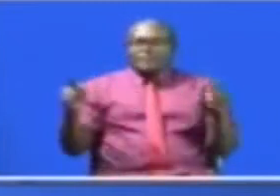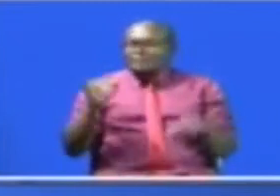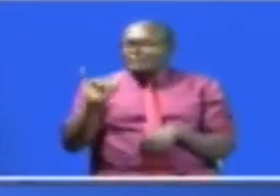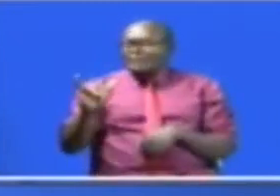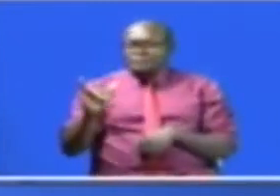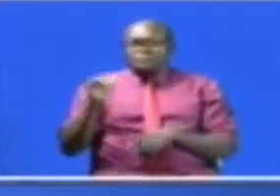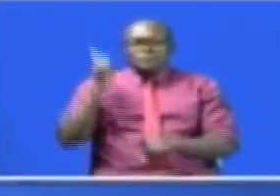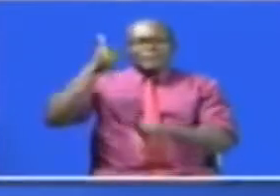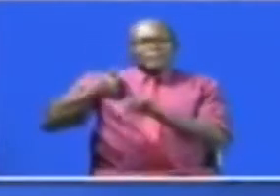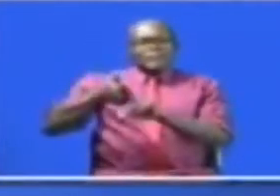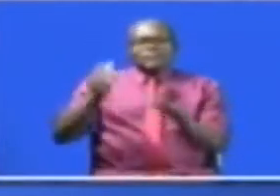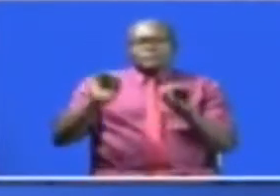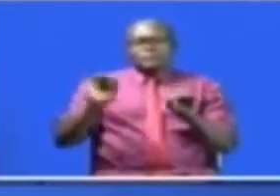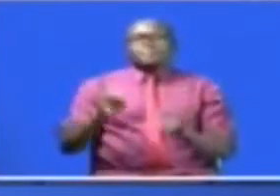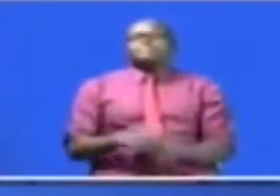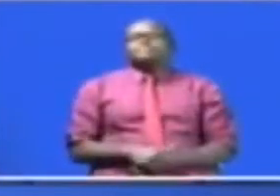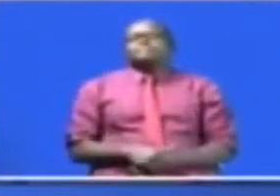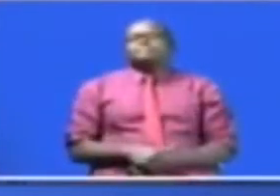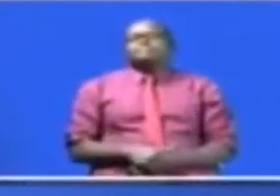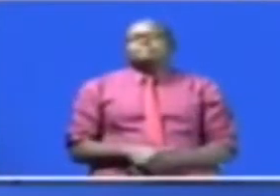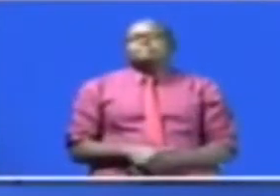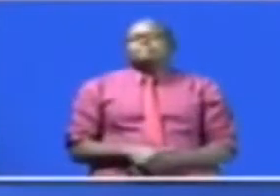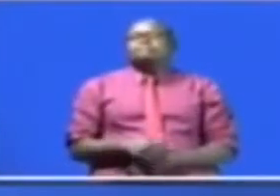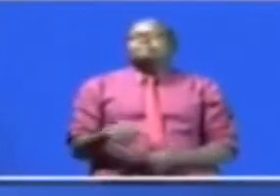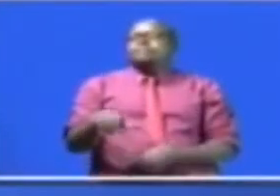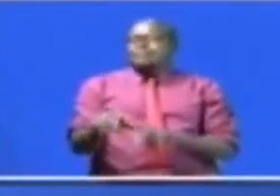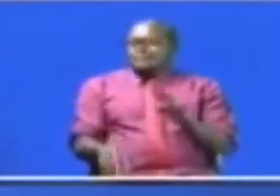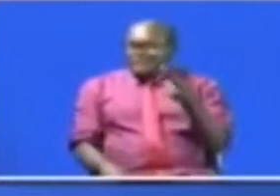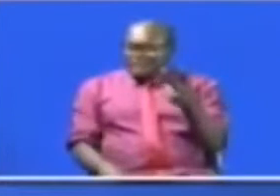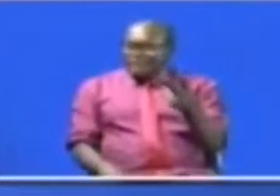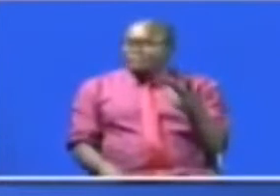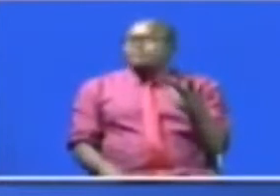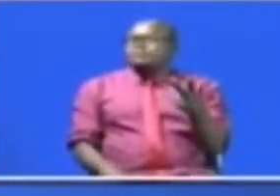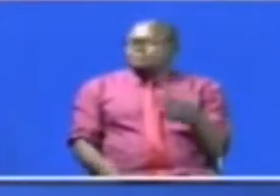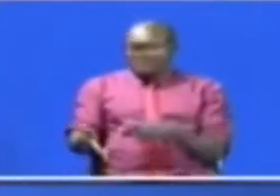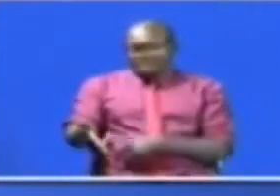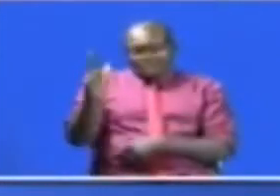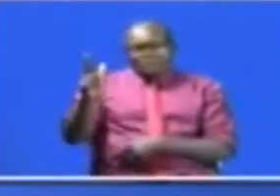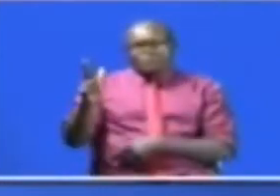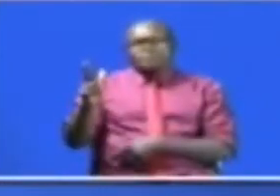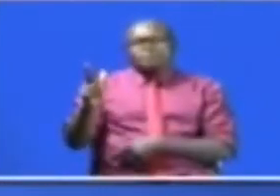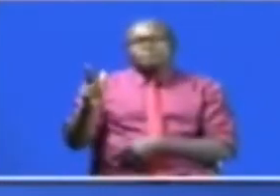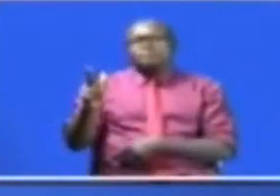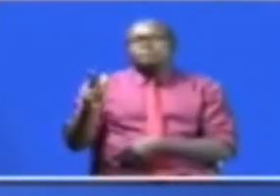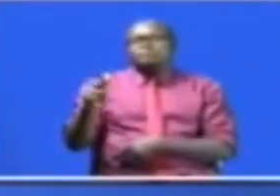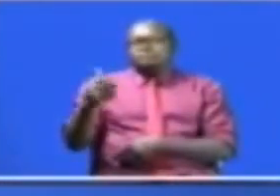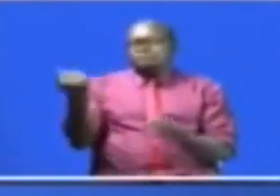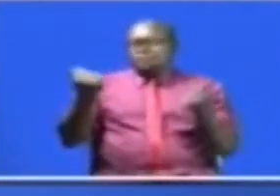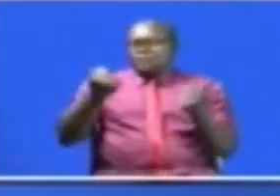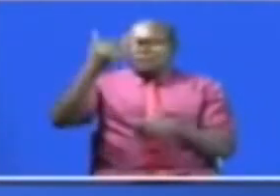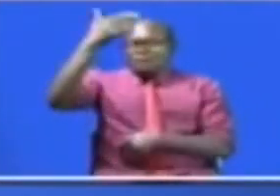Lakini hiyo haikutupata. Kama imepita lori juu. Sasa ile ya pili yenye ilikuwa pale ikakuja ikapiga windscreen ya